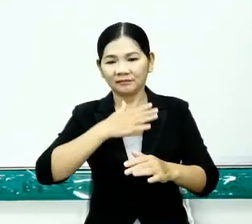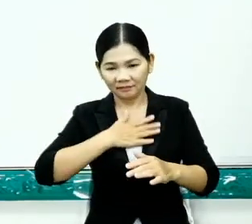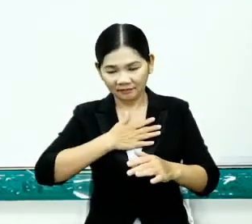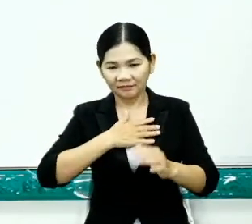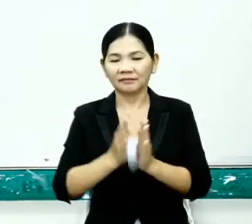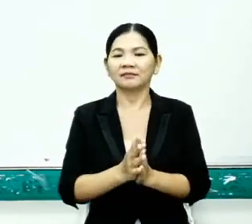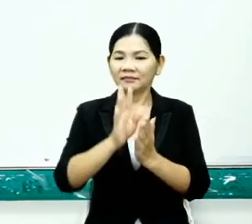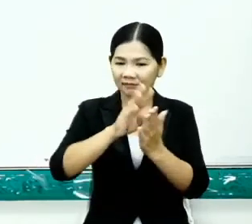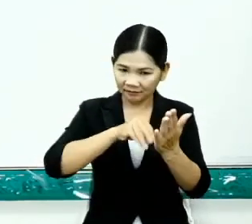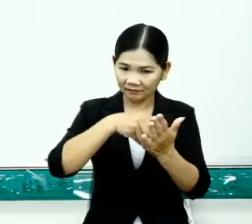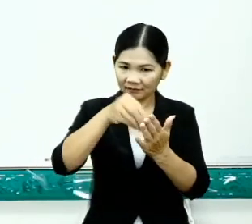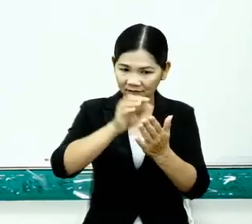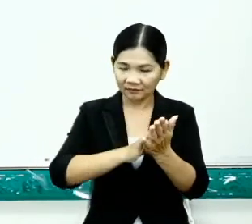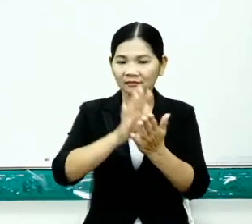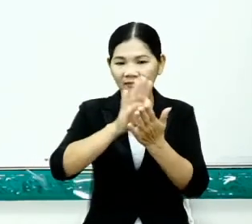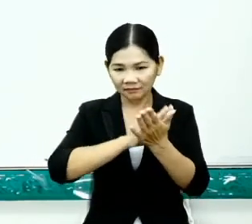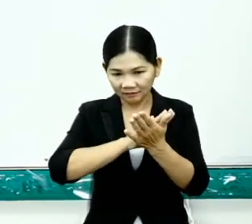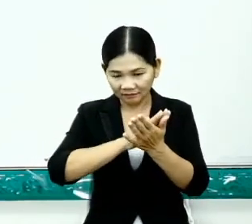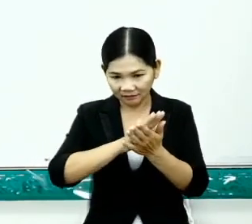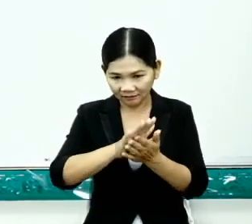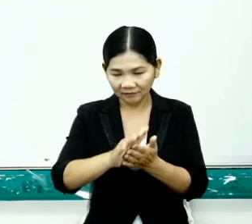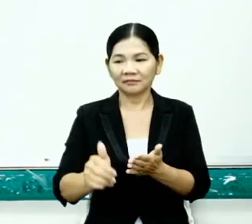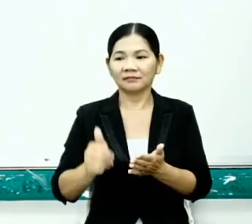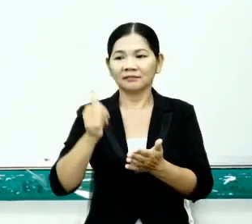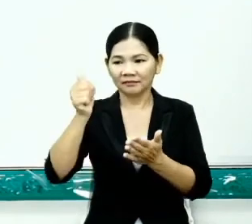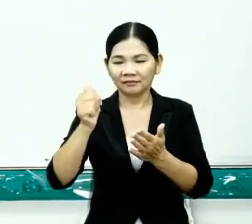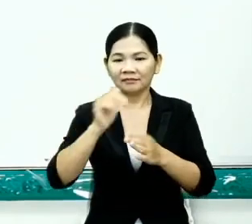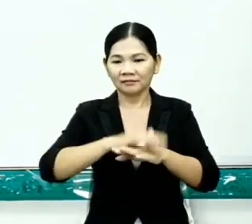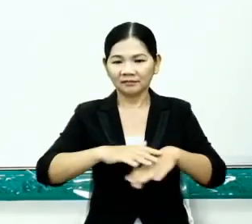ដៃខ្ញុំផាត់ពណ៌ស្រឆា